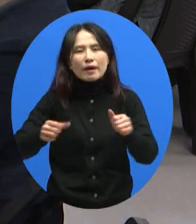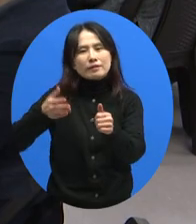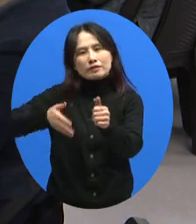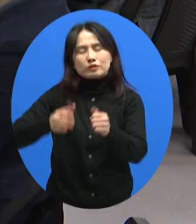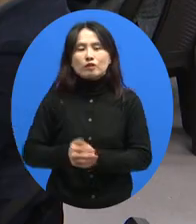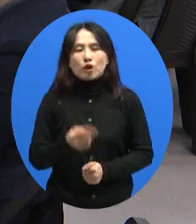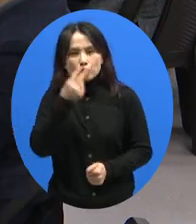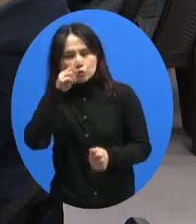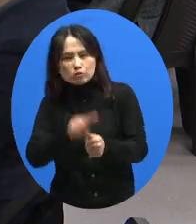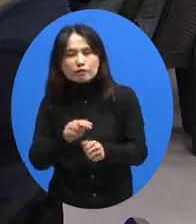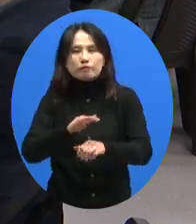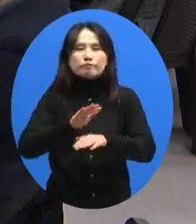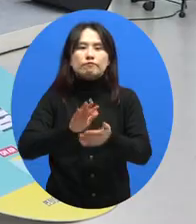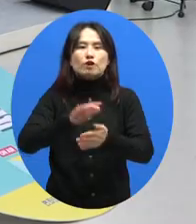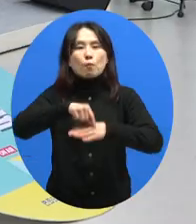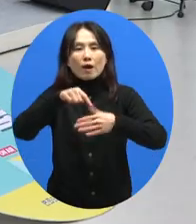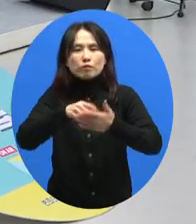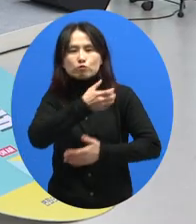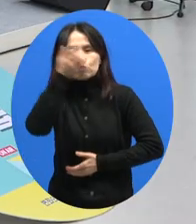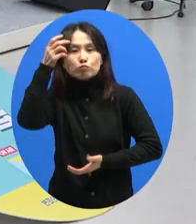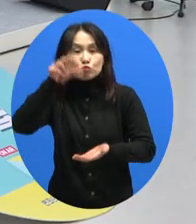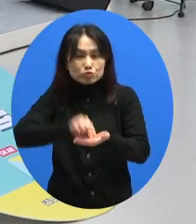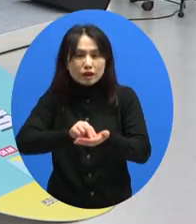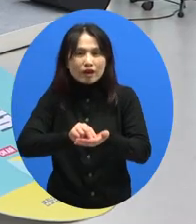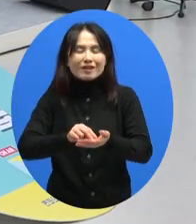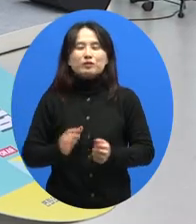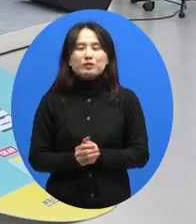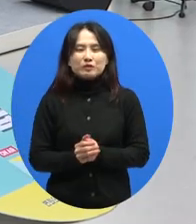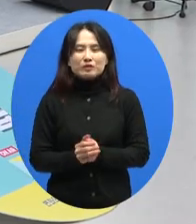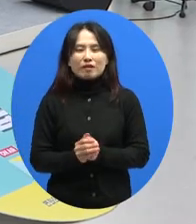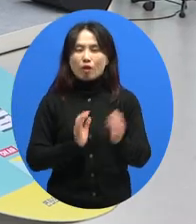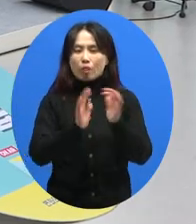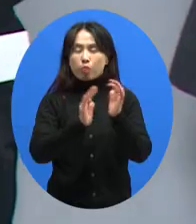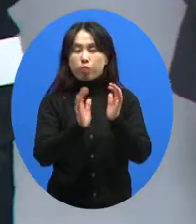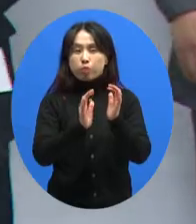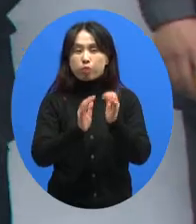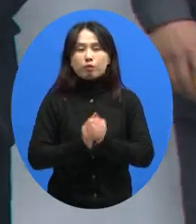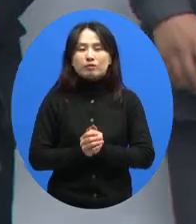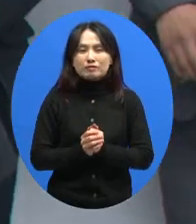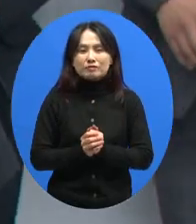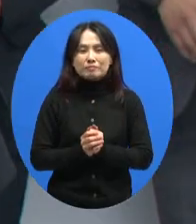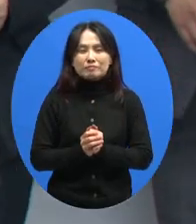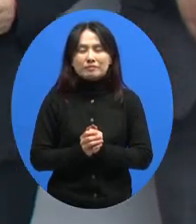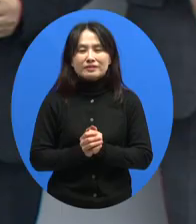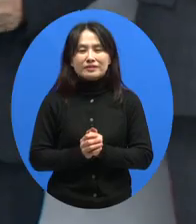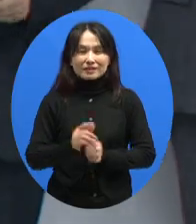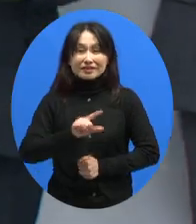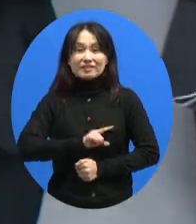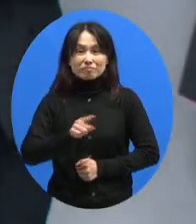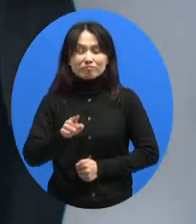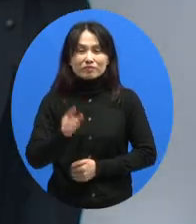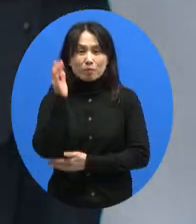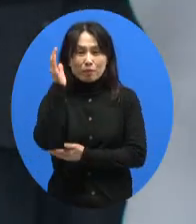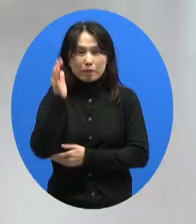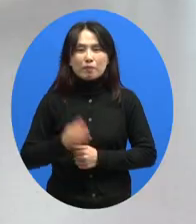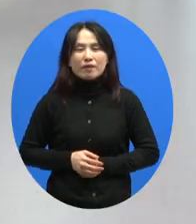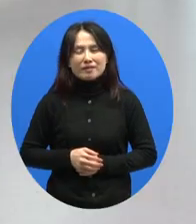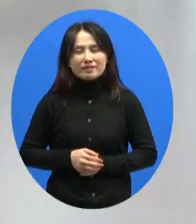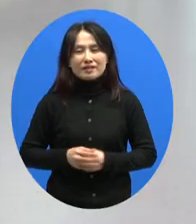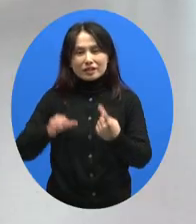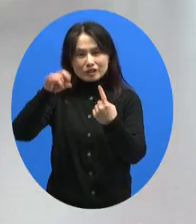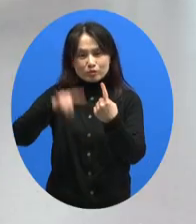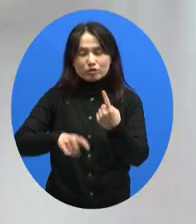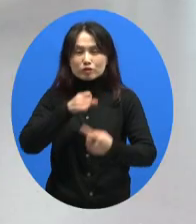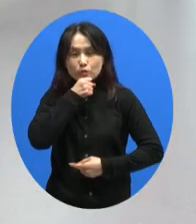도전, 열정, 꿈을 주제로 과장급 테드 워크숍, 기획연기 워크숍이란 이름을 달았는데 1위는 점수에 따라